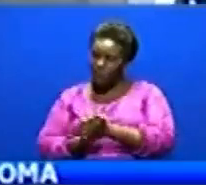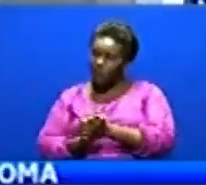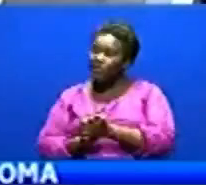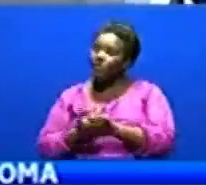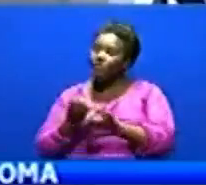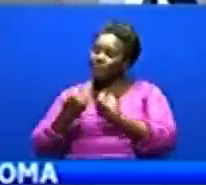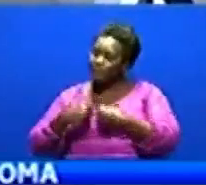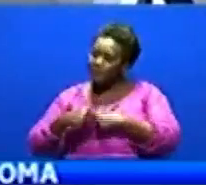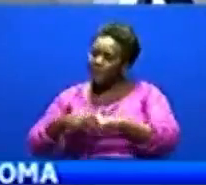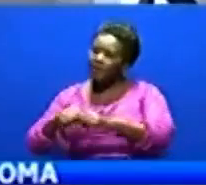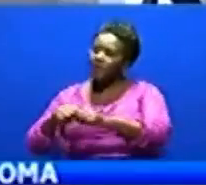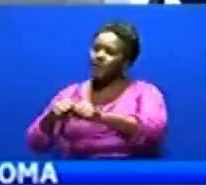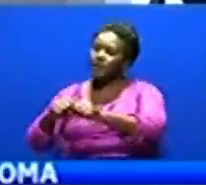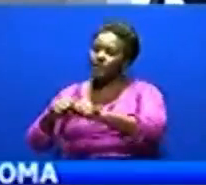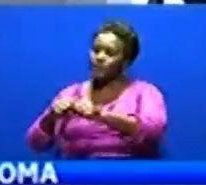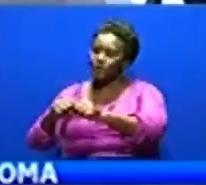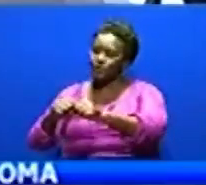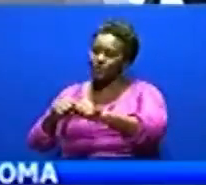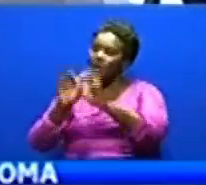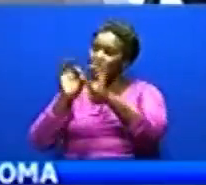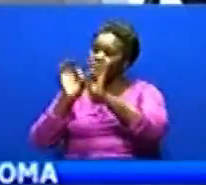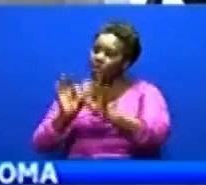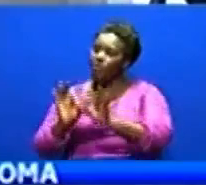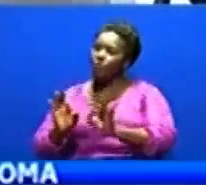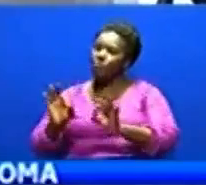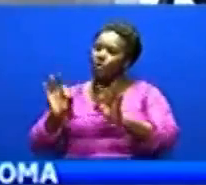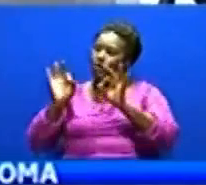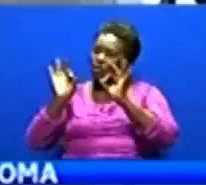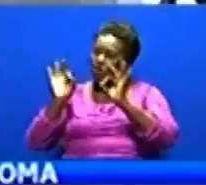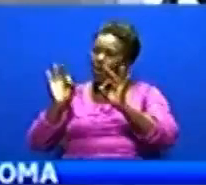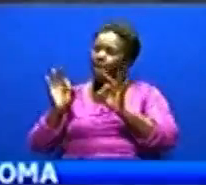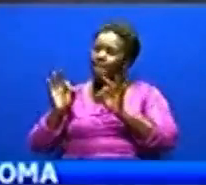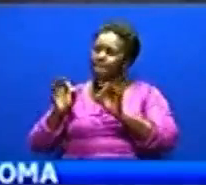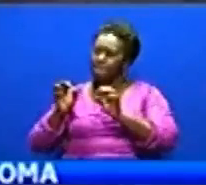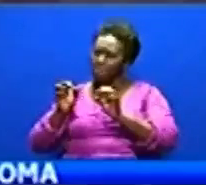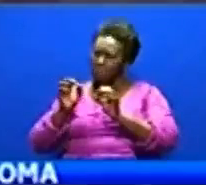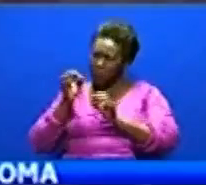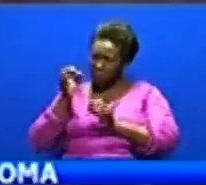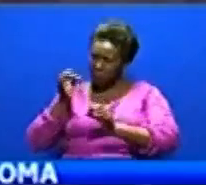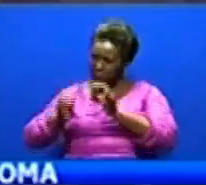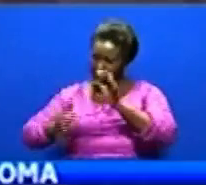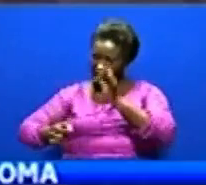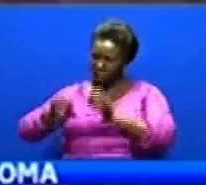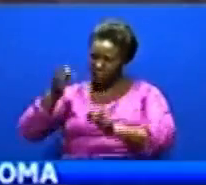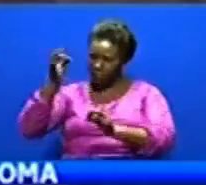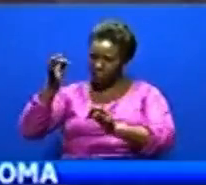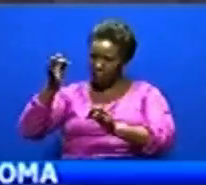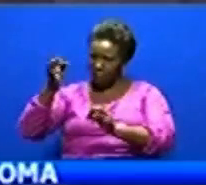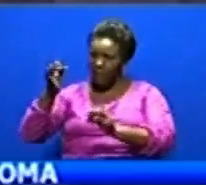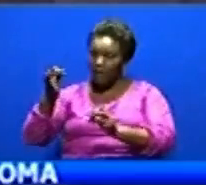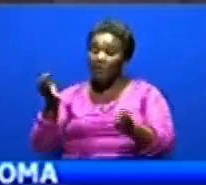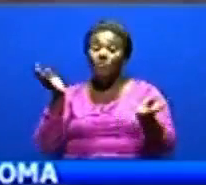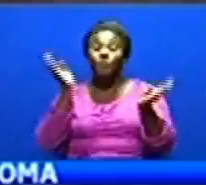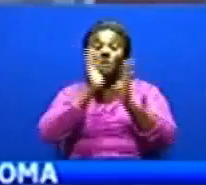utatekelezwa kwa kiwango na ubora stahiki kama ilivyokusudiwa na utakamilika kwa wakati